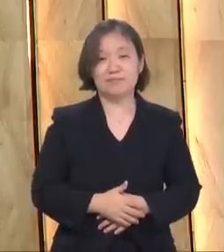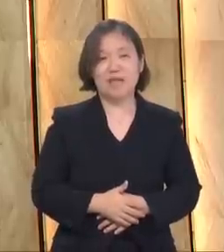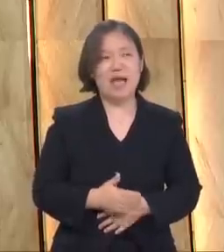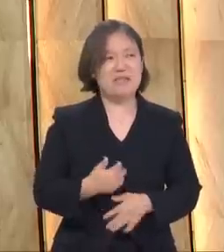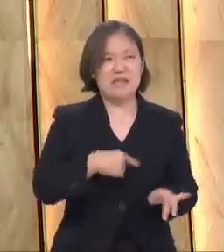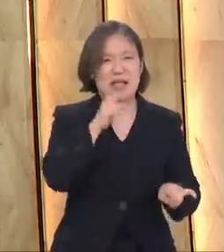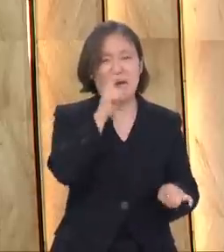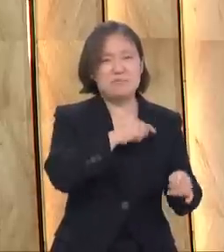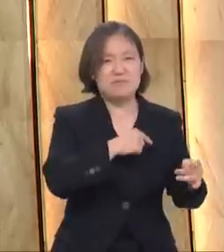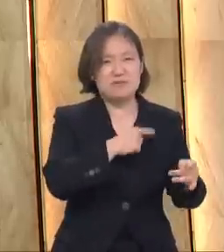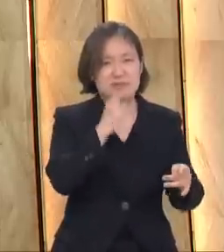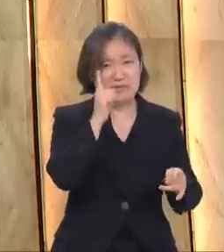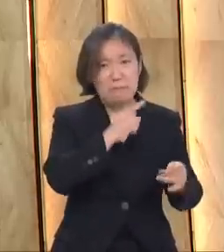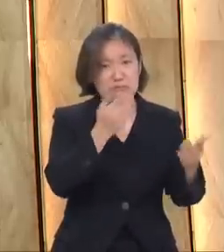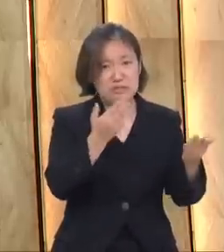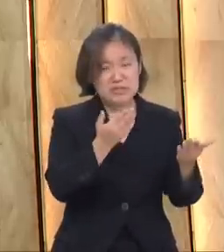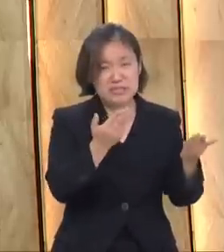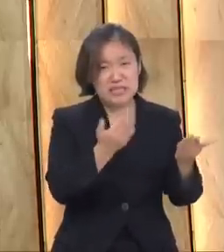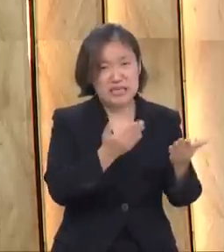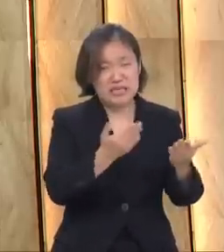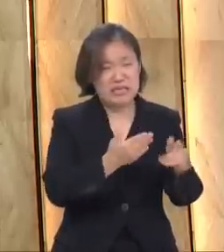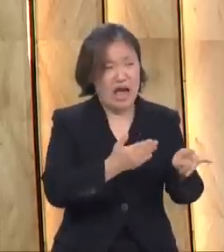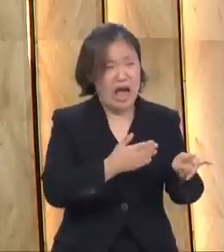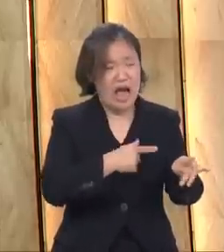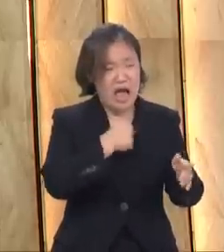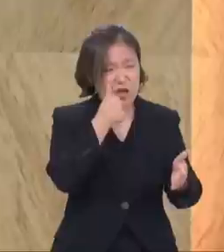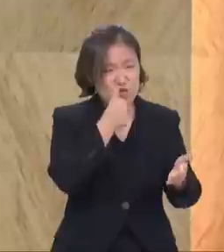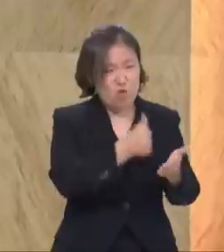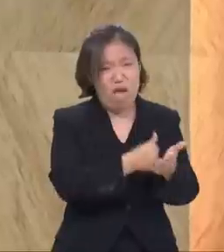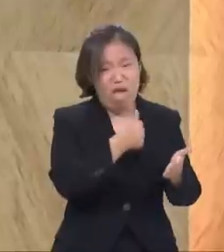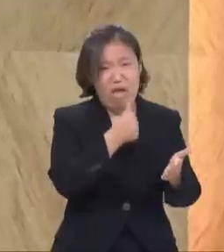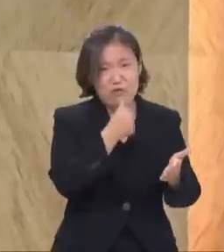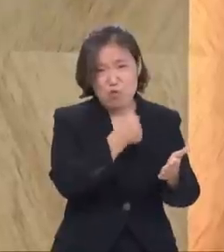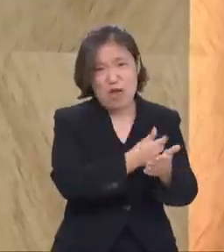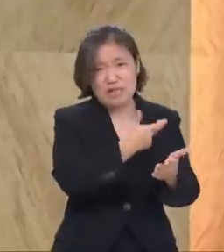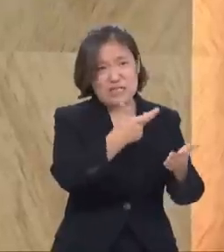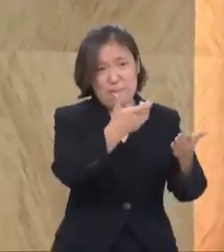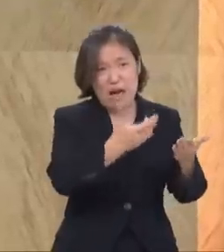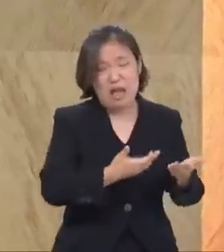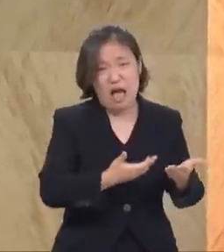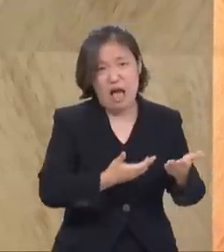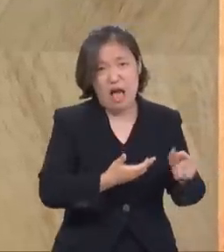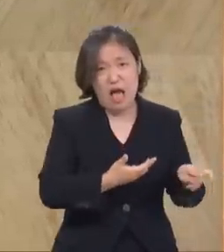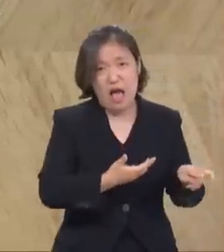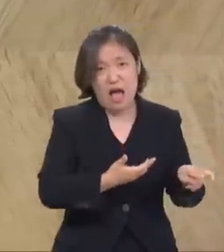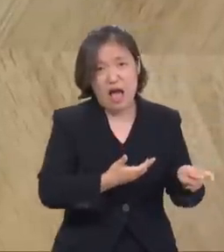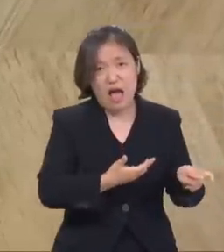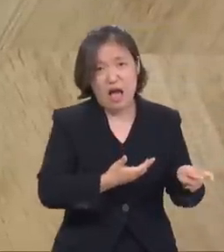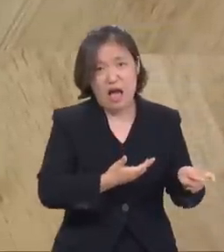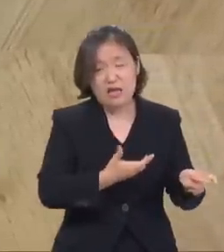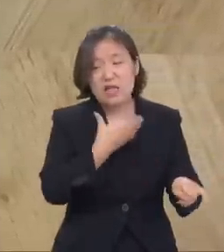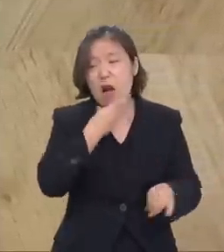크게 받을 건 작게 받는구나 그동안 열심히 법화경을 독송하고